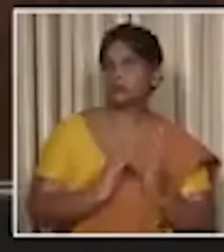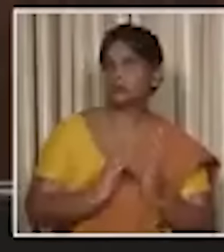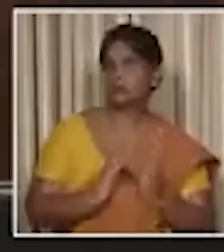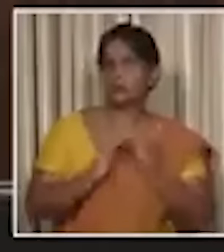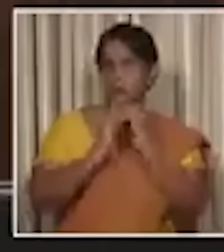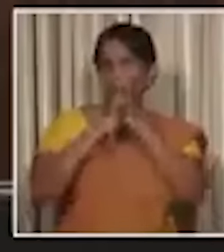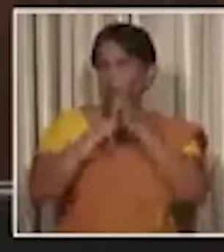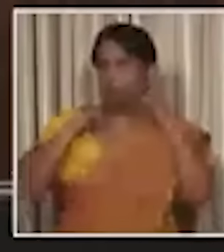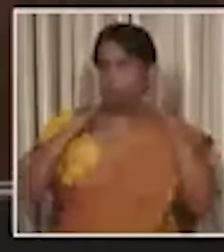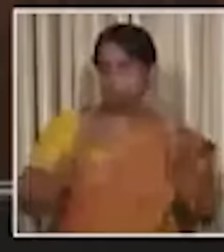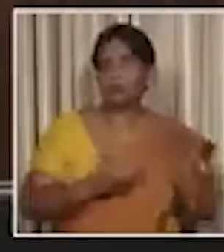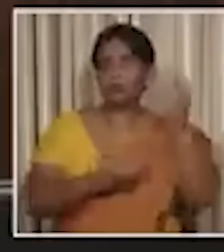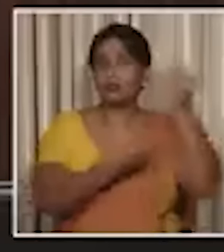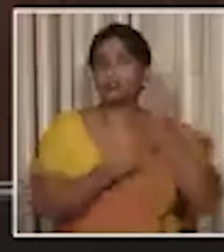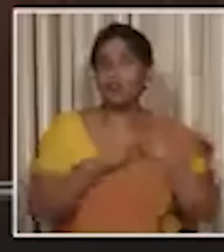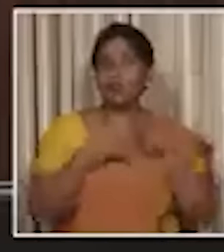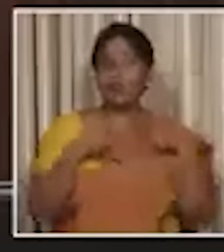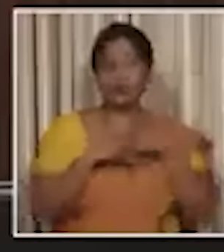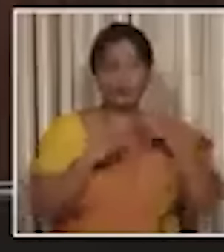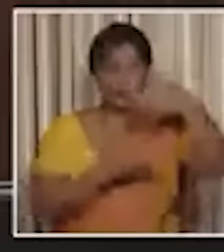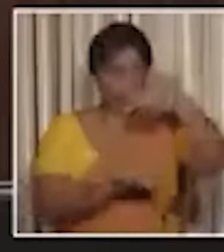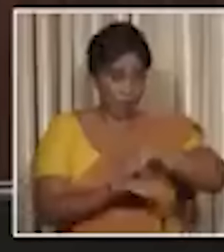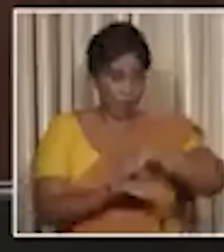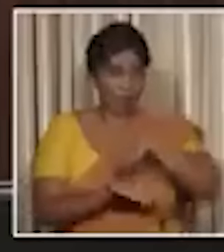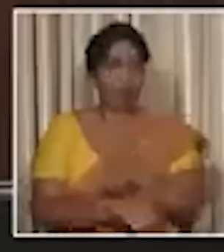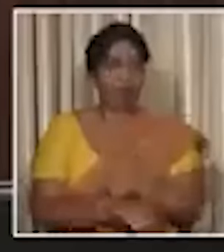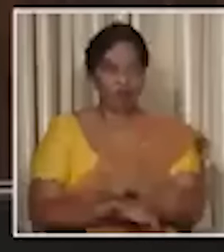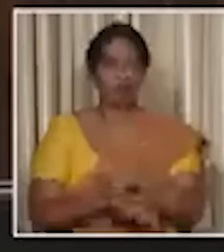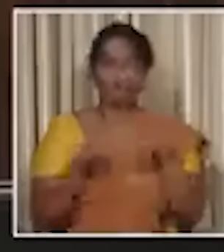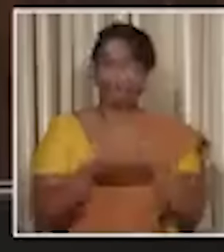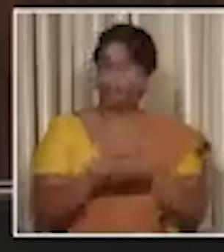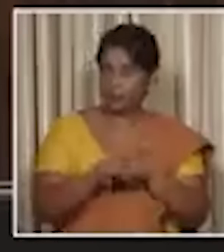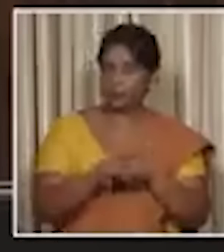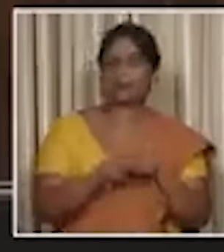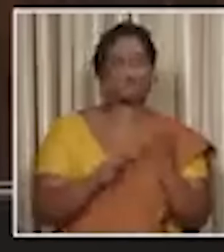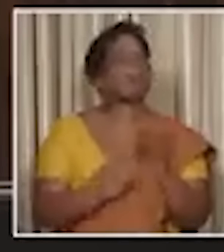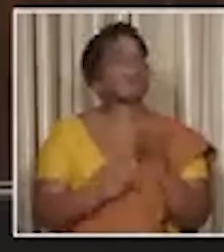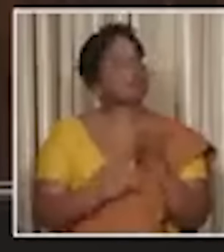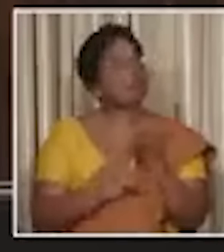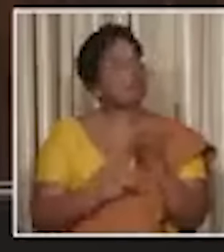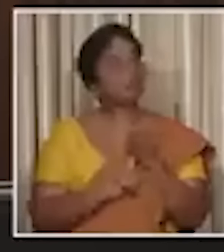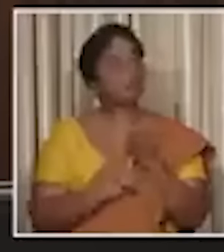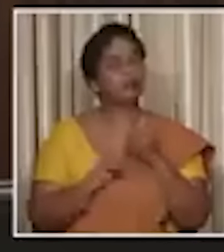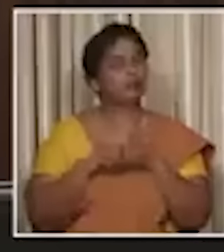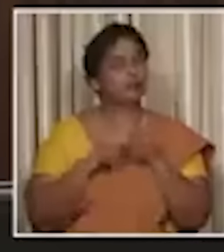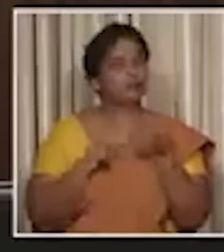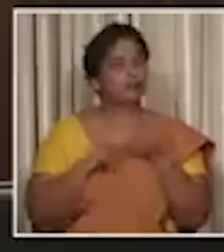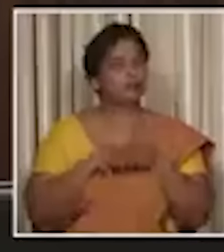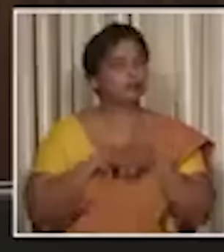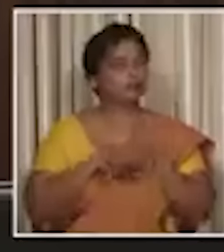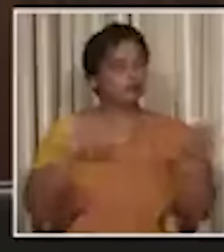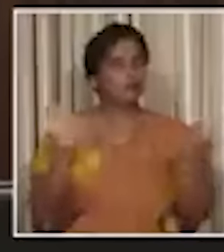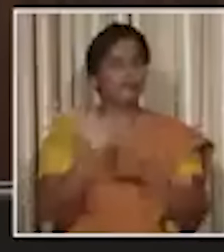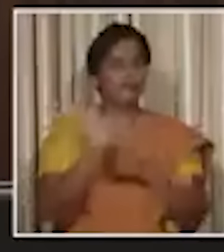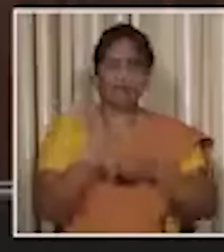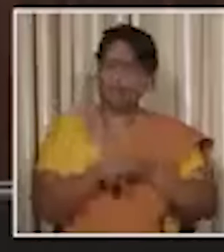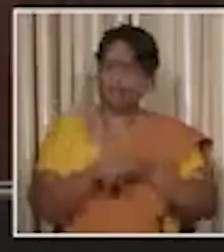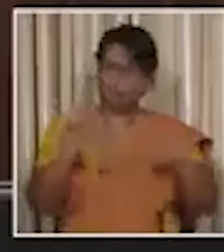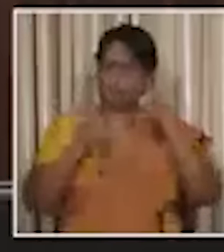சுற்றுலா பயணிகள் 2018 வருகை தந்திருக்கின்றனர். 2.3 மில்லியன் சுற்றுலா பயணிகள் வருகை தந்தார். $4.3 பில்லியன்